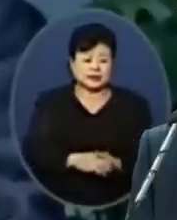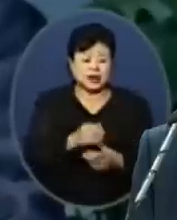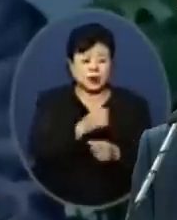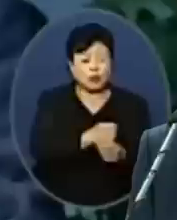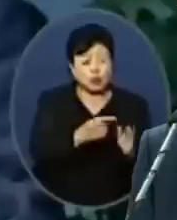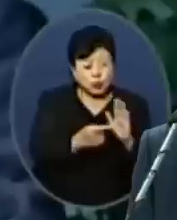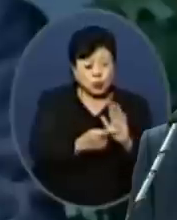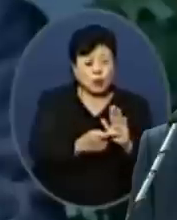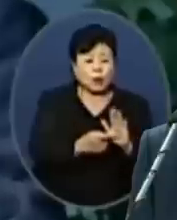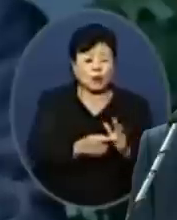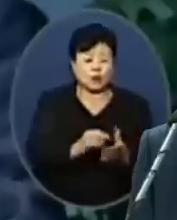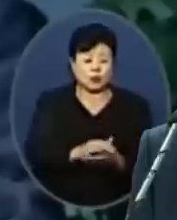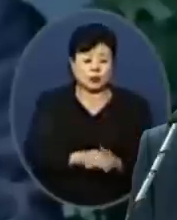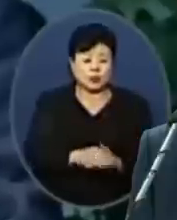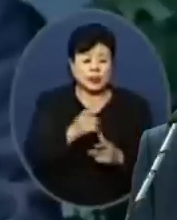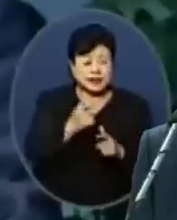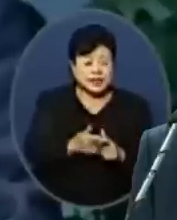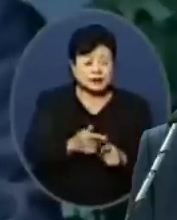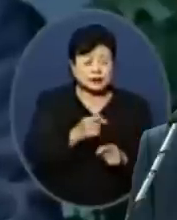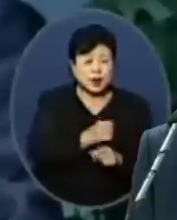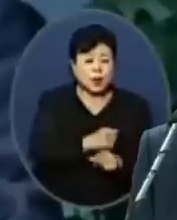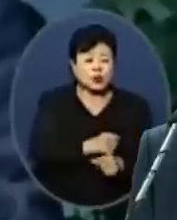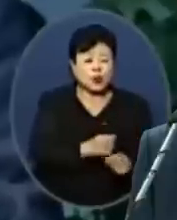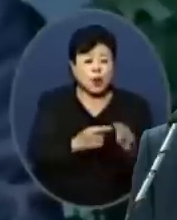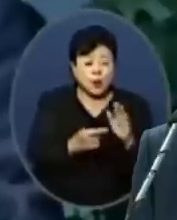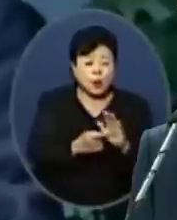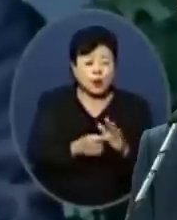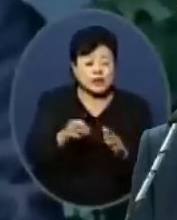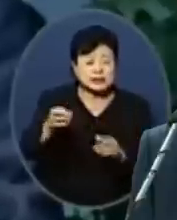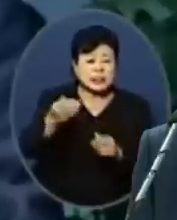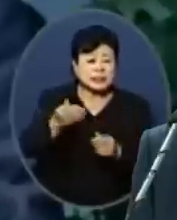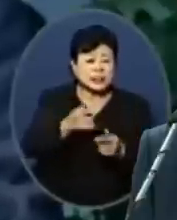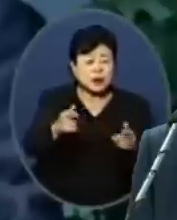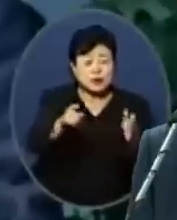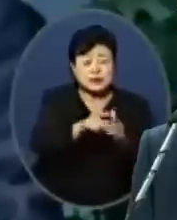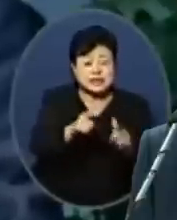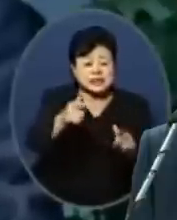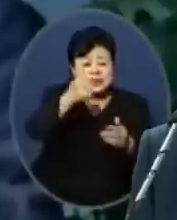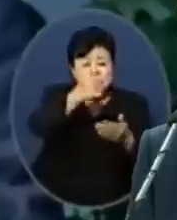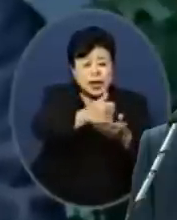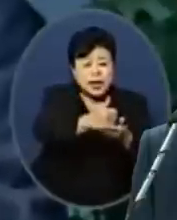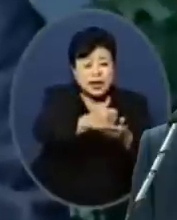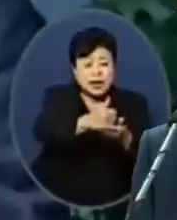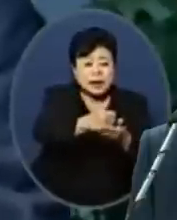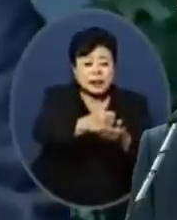공로가 얼마나 큽니까? 그 예수님의 공로를 인정하지 않고 믿지 않은 죄는